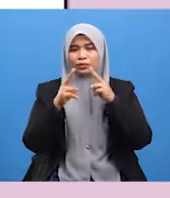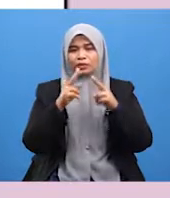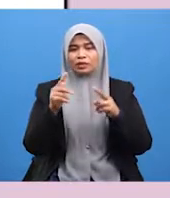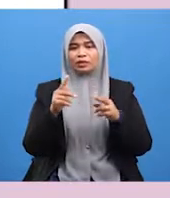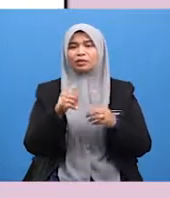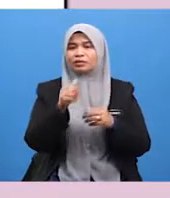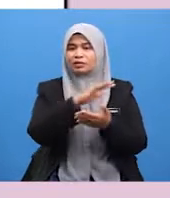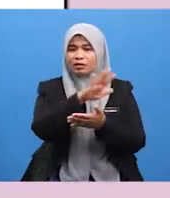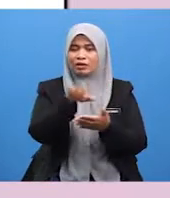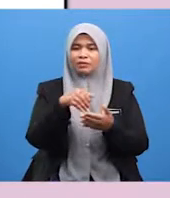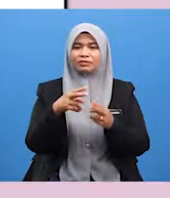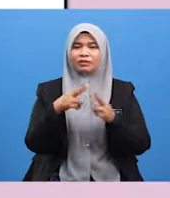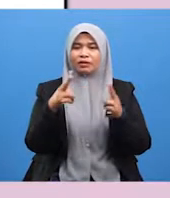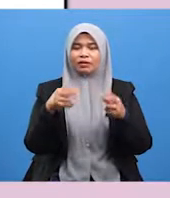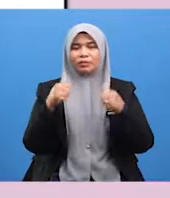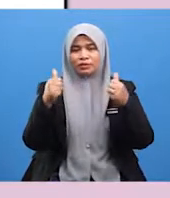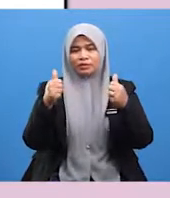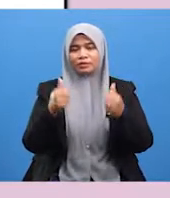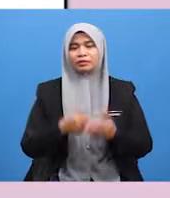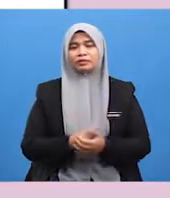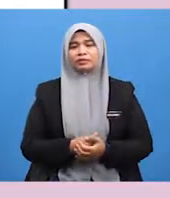semua memang hebat.